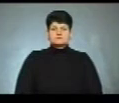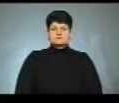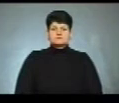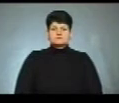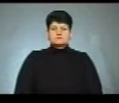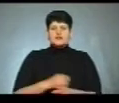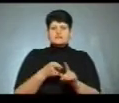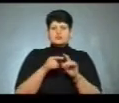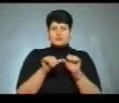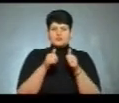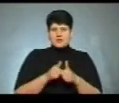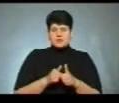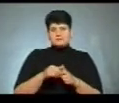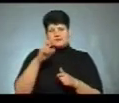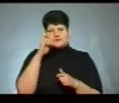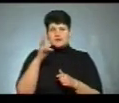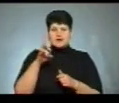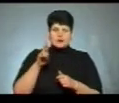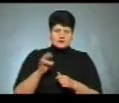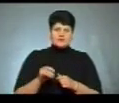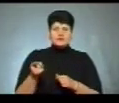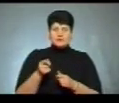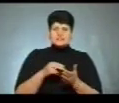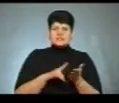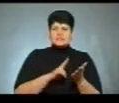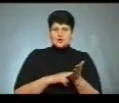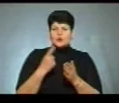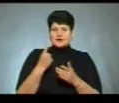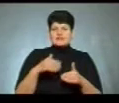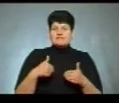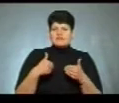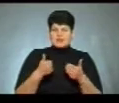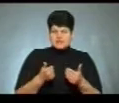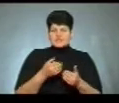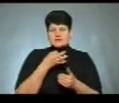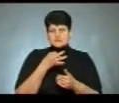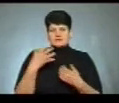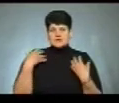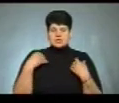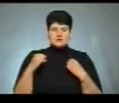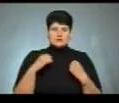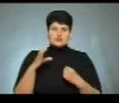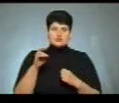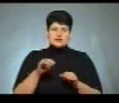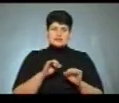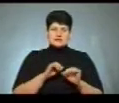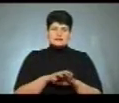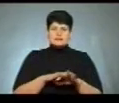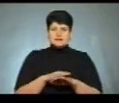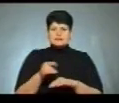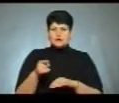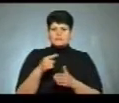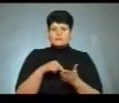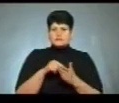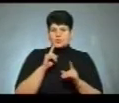З приводу оформлення муніципальної няні у Тернополі зареєстровано одне звернення, повідомив начальник управління соціального захисту населення Тернопільської